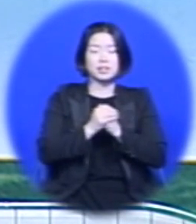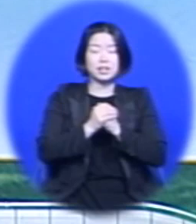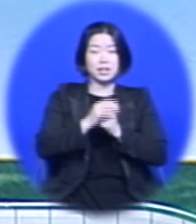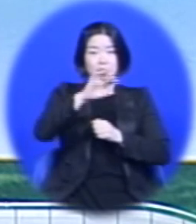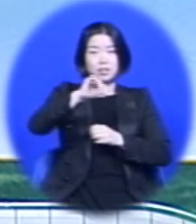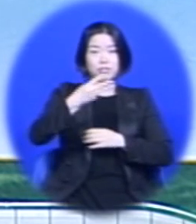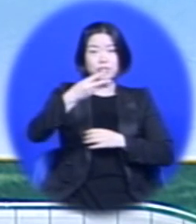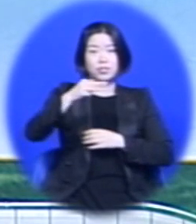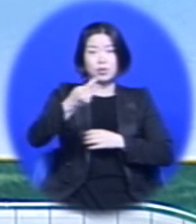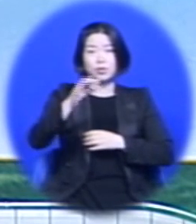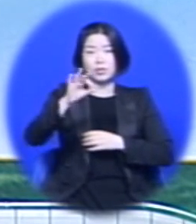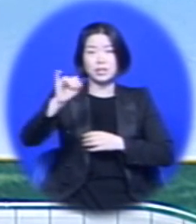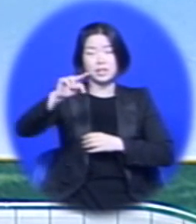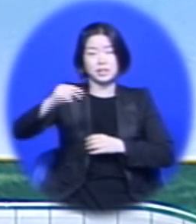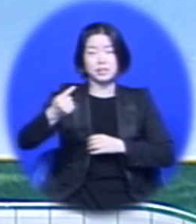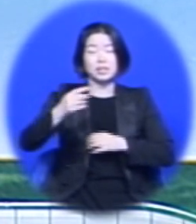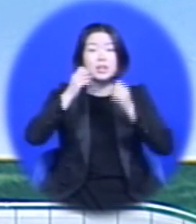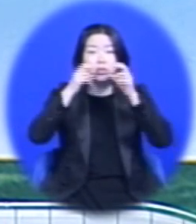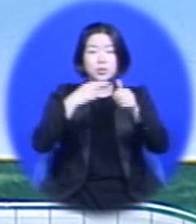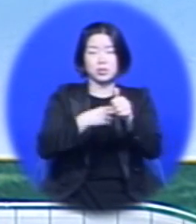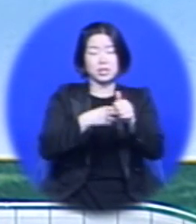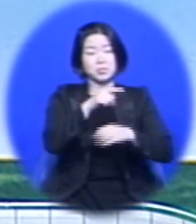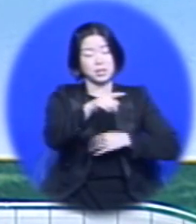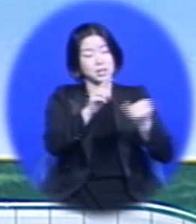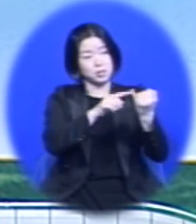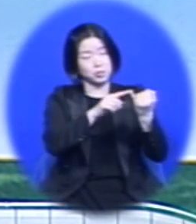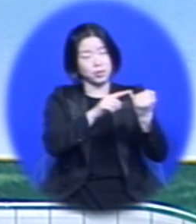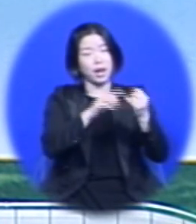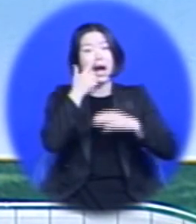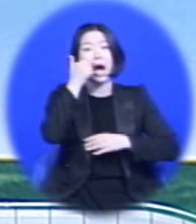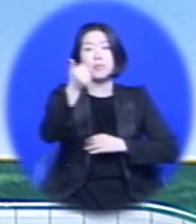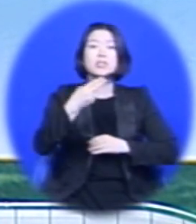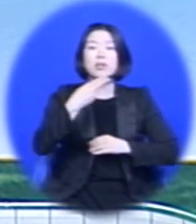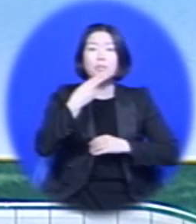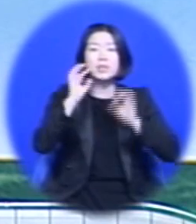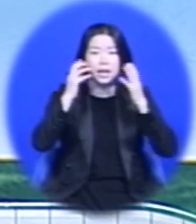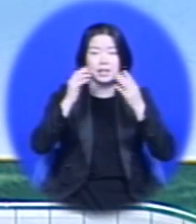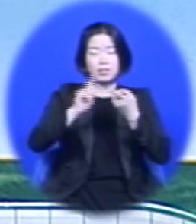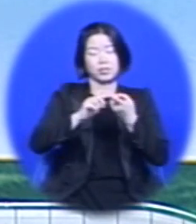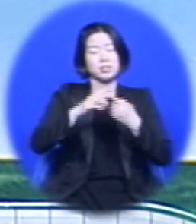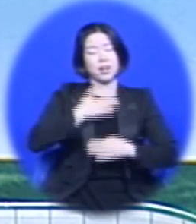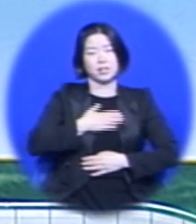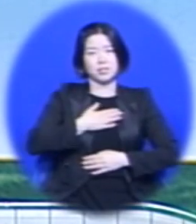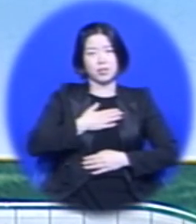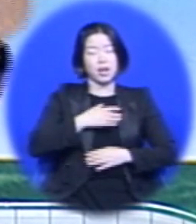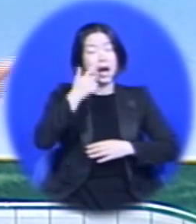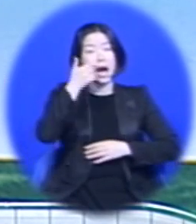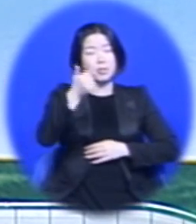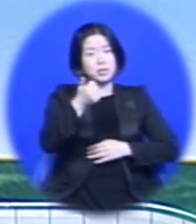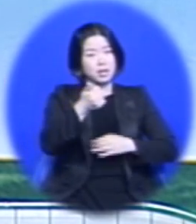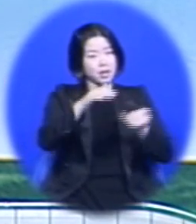플로이드 맥클랑 선교사님이 그 소녀가 아버지가 없는 아이라는 걸 알았어요. 아버지가 어릴 때